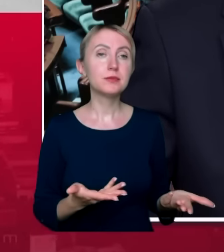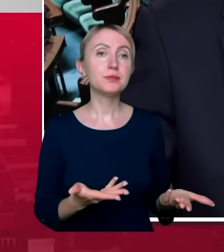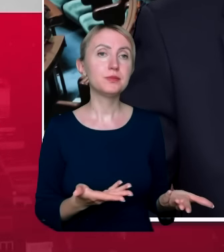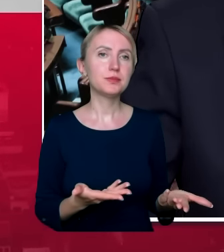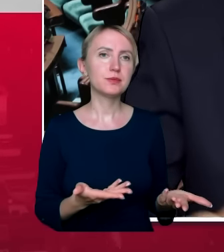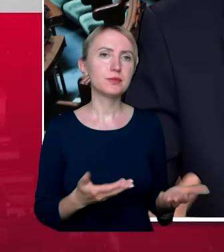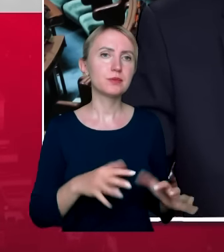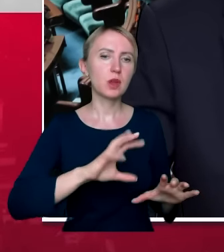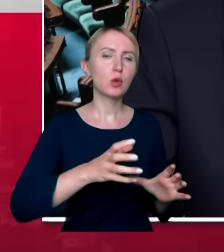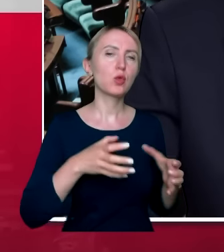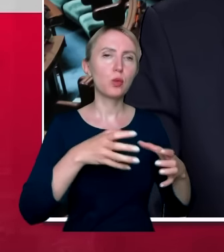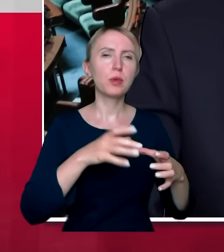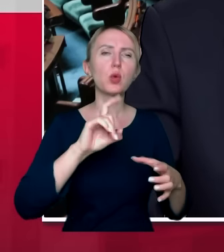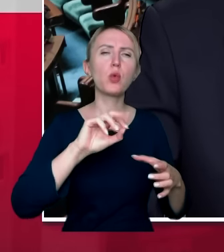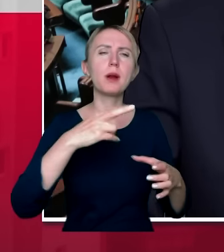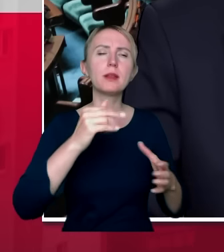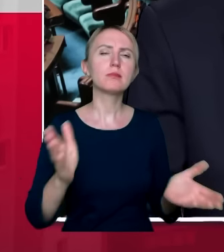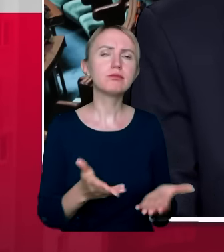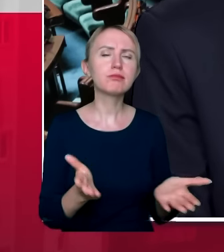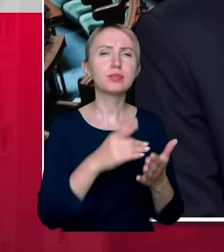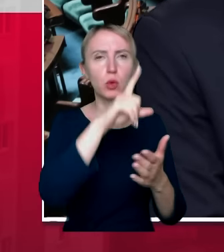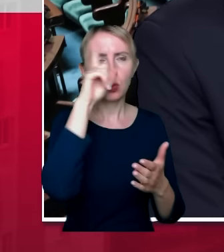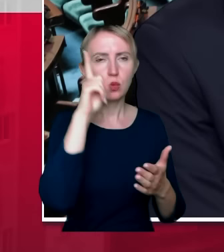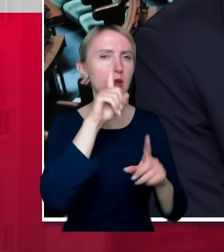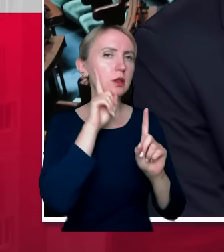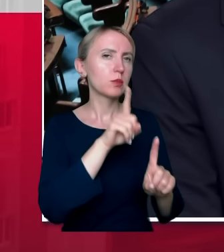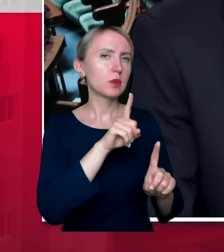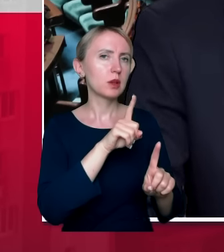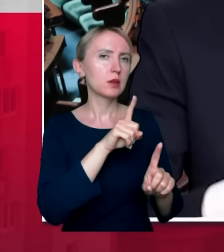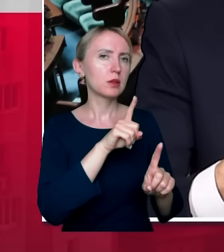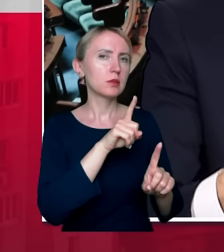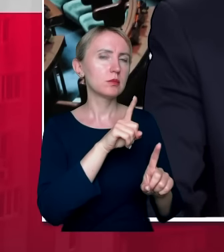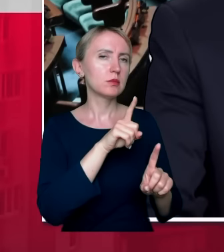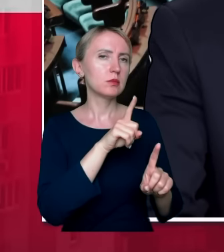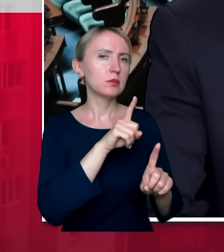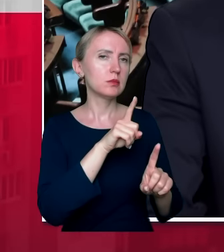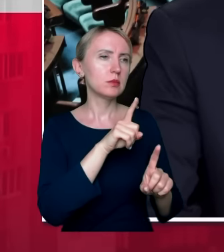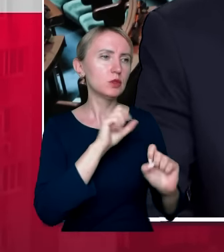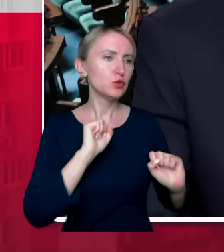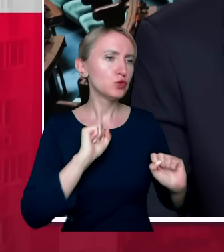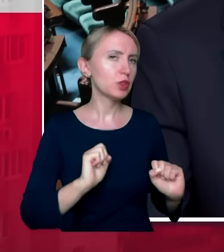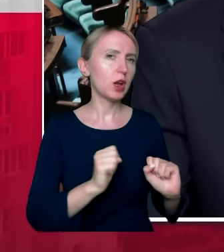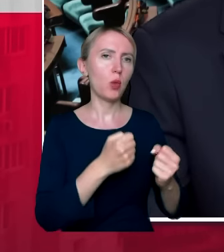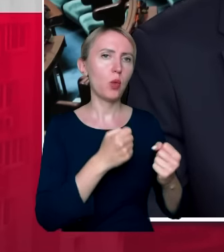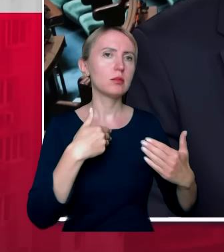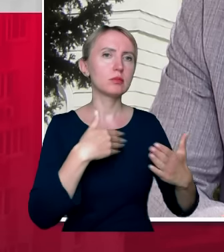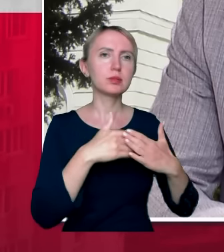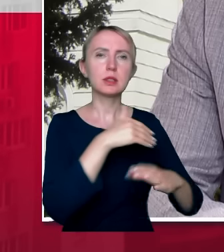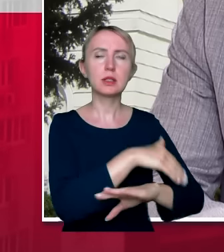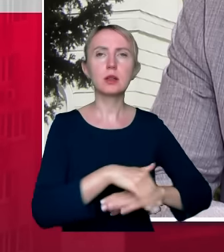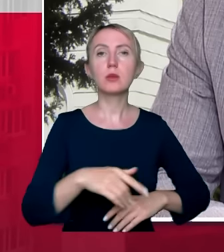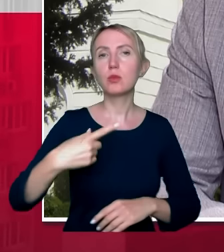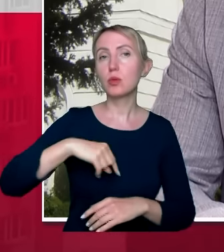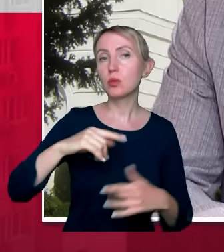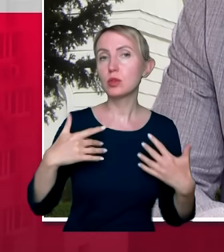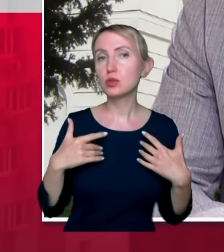grupy humanitarne, zdaniem niektórych de facto dywersyjne tak, grupy, działają przy granicy. Bo żyjemy